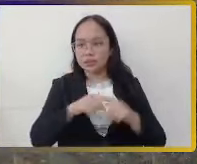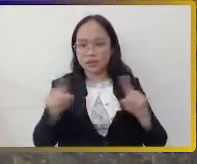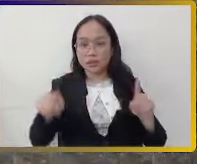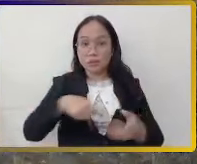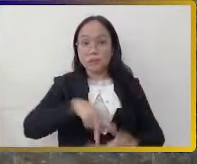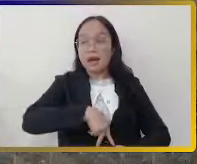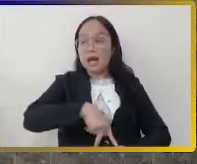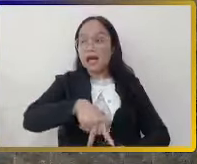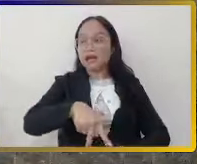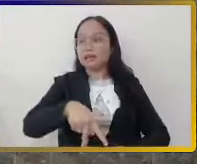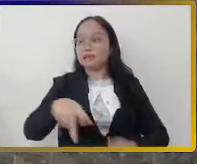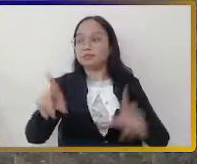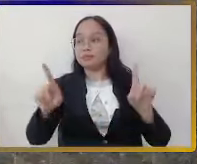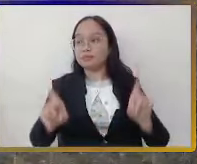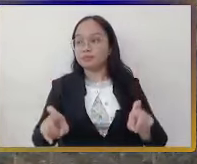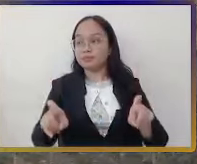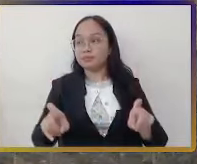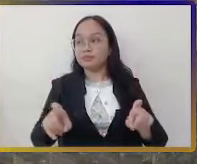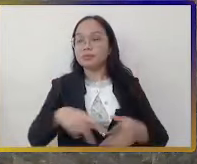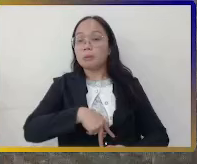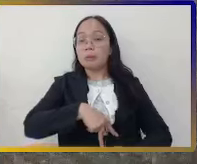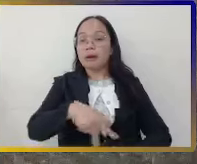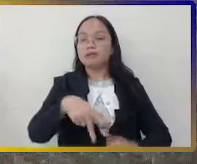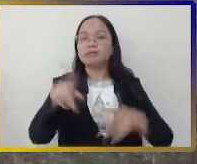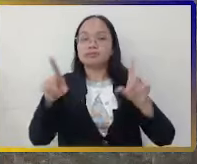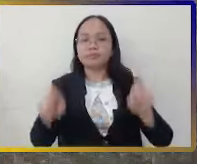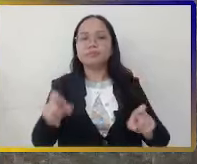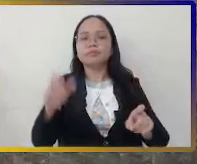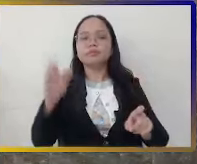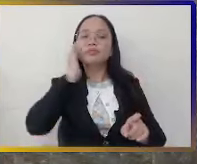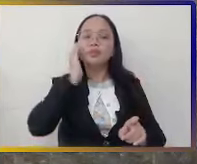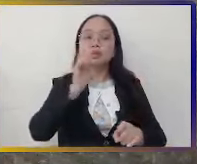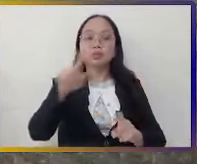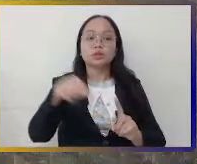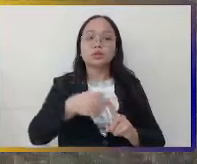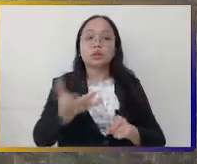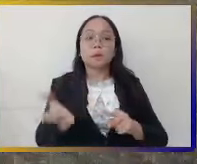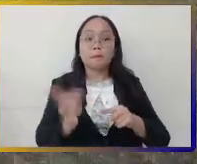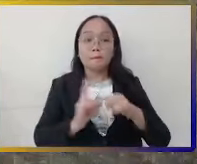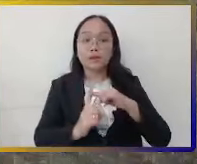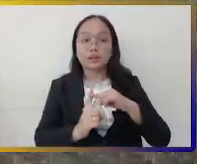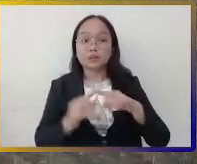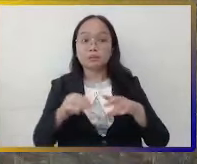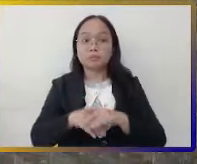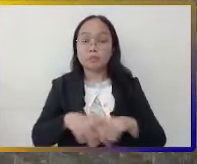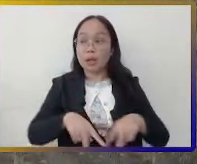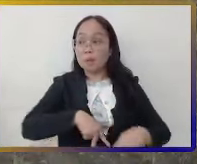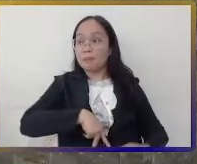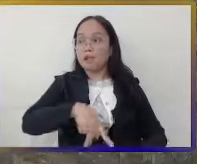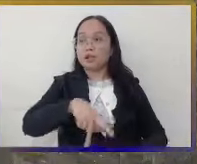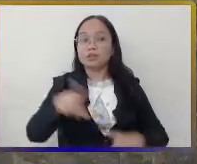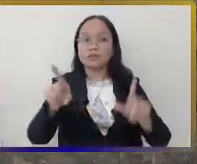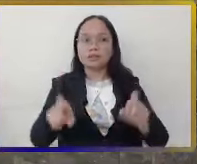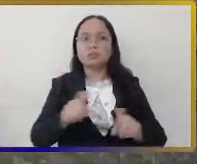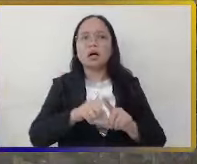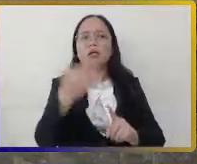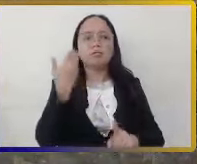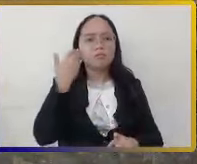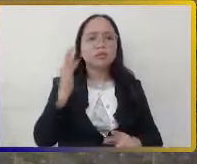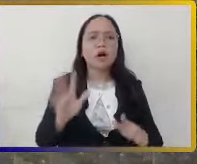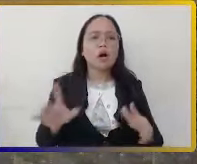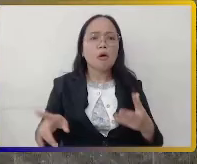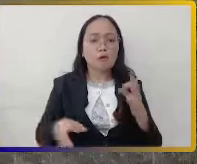kapatid, dumadaan pa lamang doon, alam nang positive ka, sabi ng doktor, hindi pa natin malalaman niya kung lalaki yan o